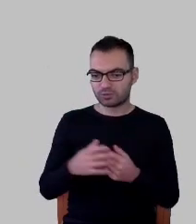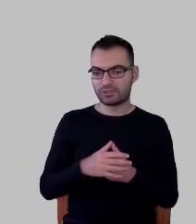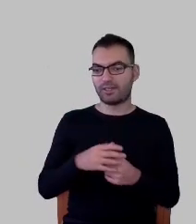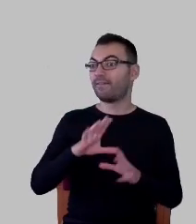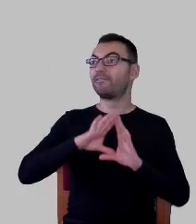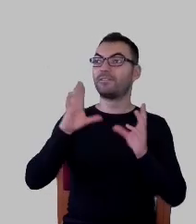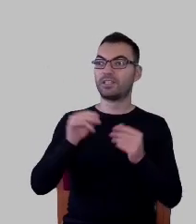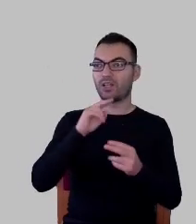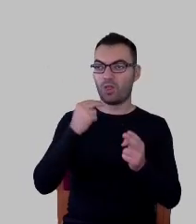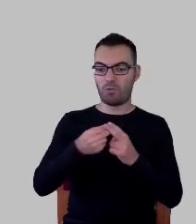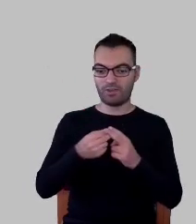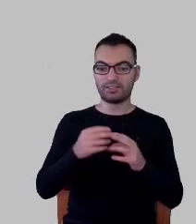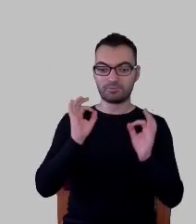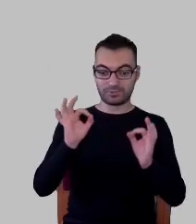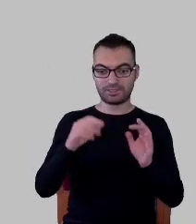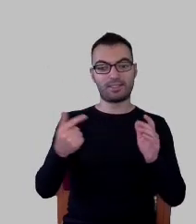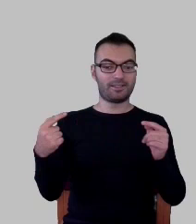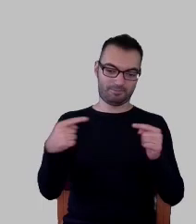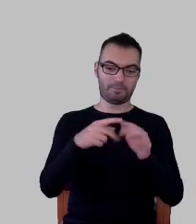w przepisach prawa.